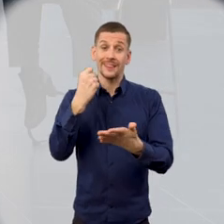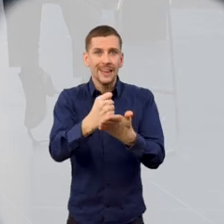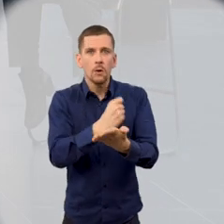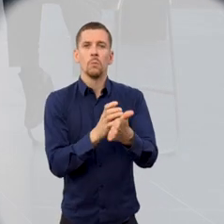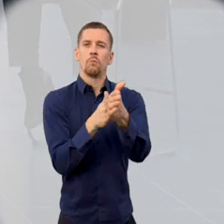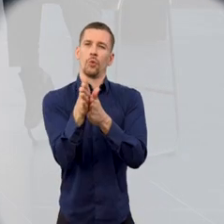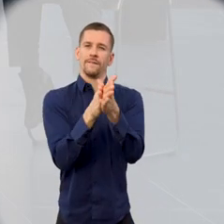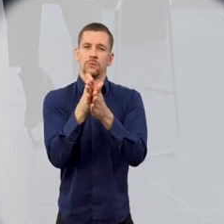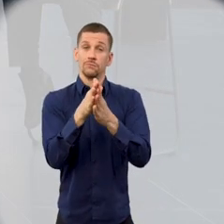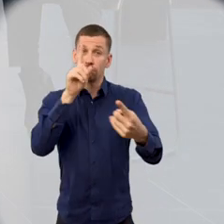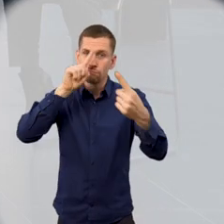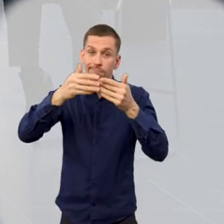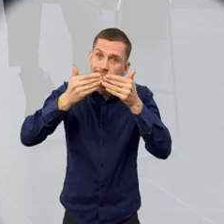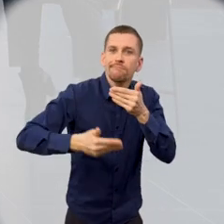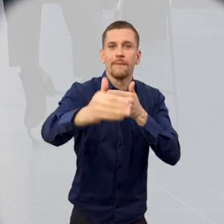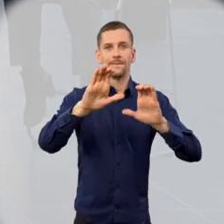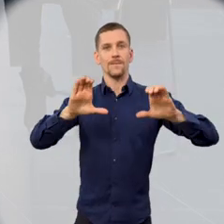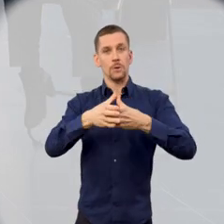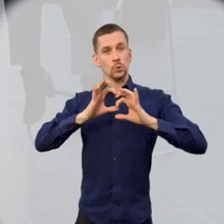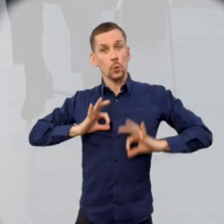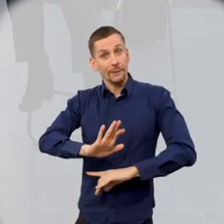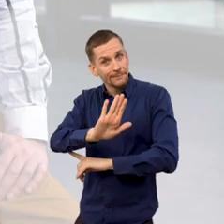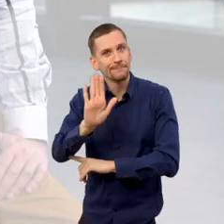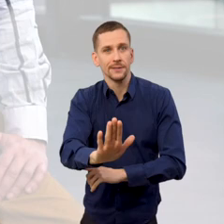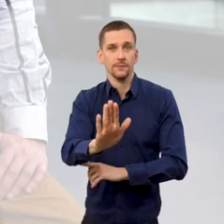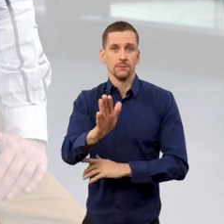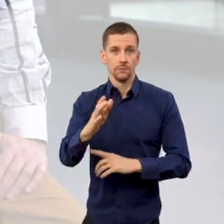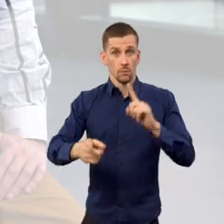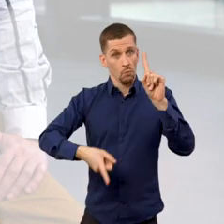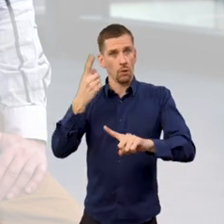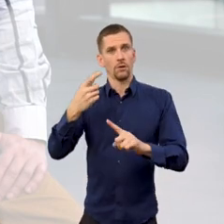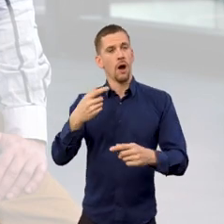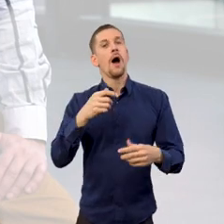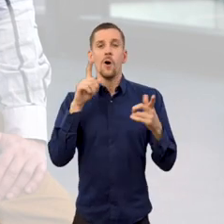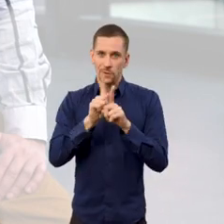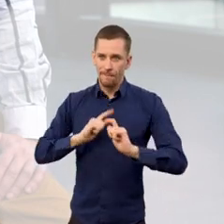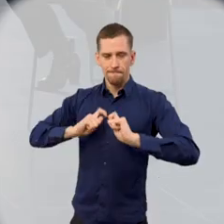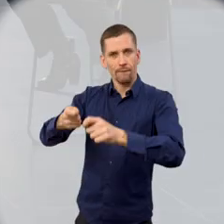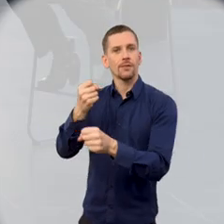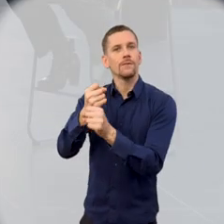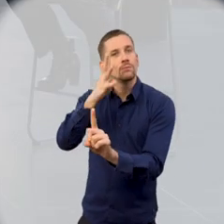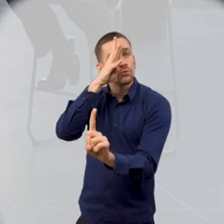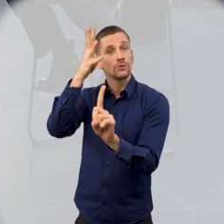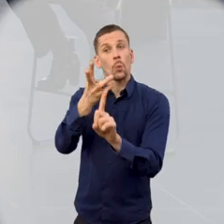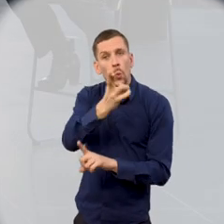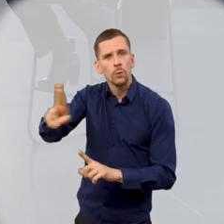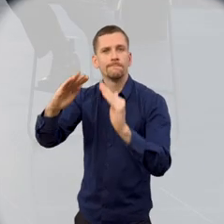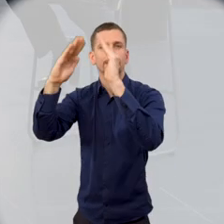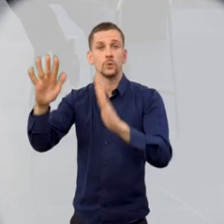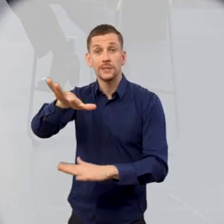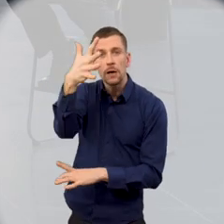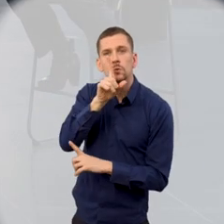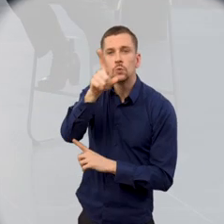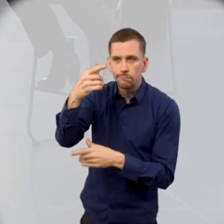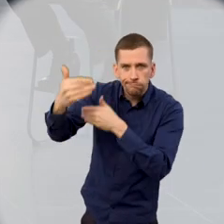Ensuite, il y a un test de motivation à suivre une formation scolaire. Et puis, les élèves démarrent